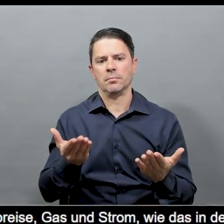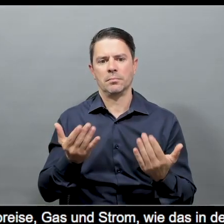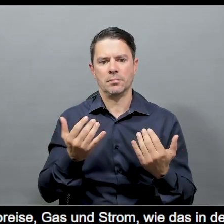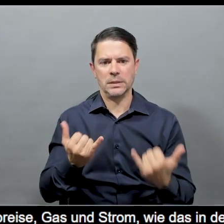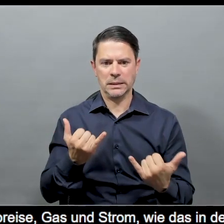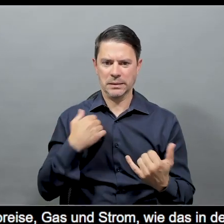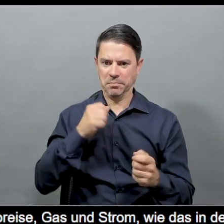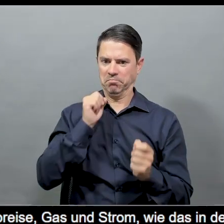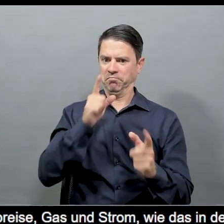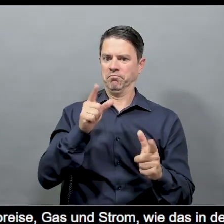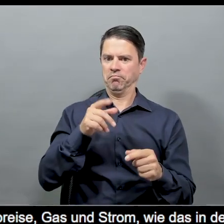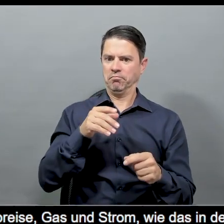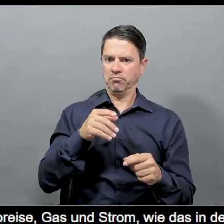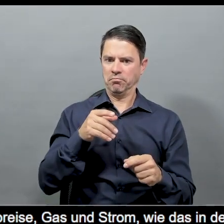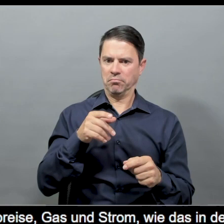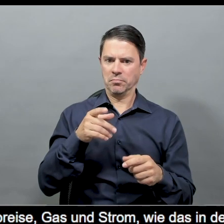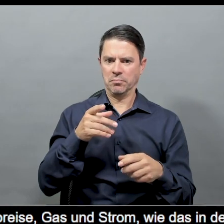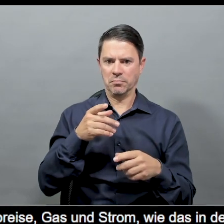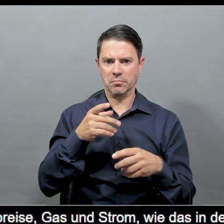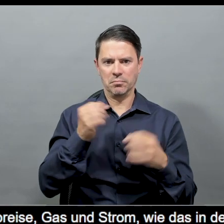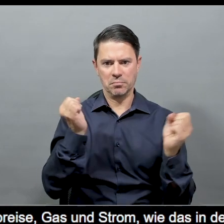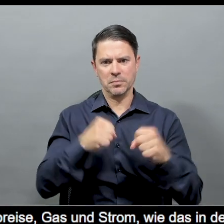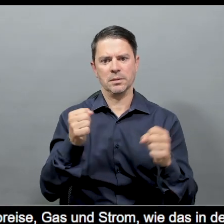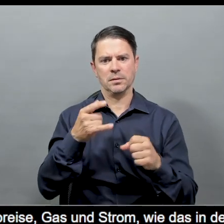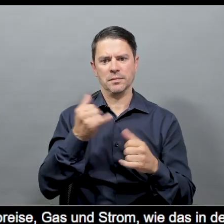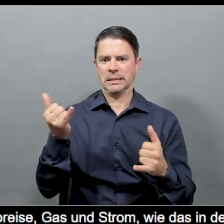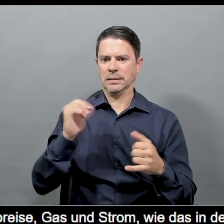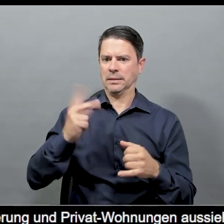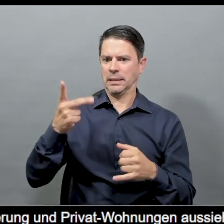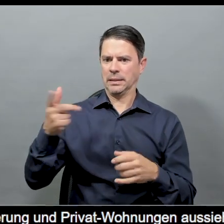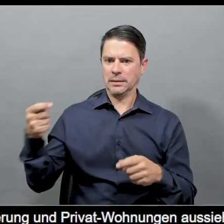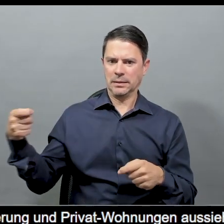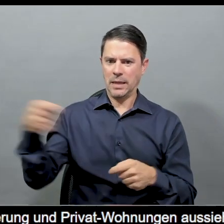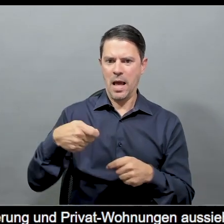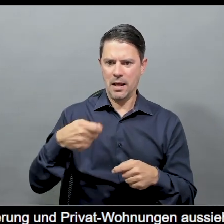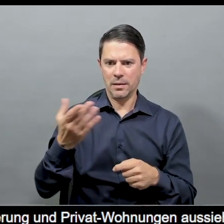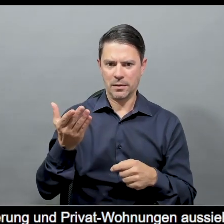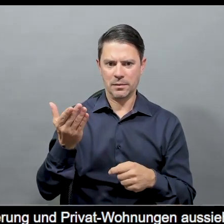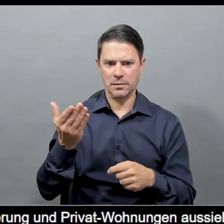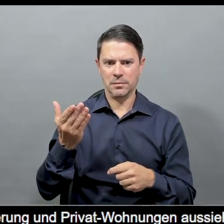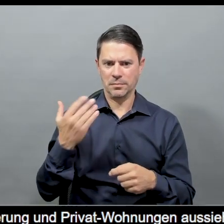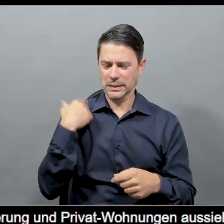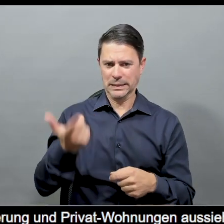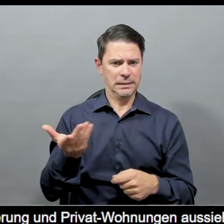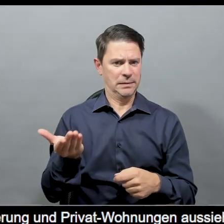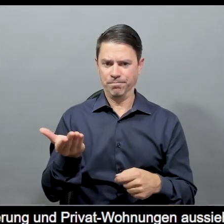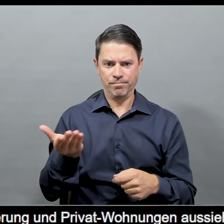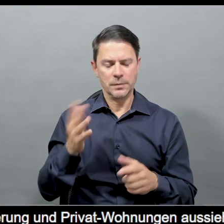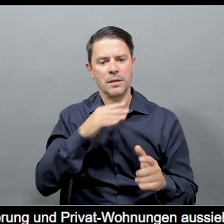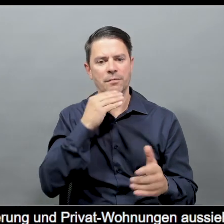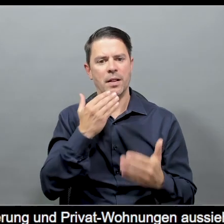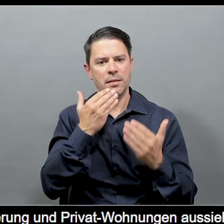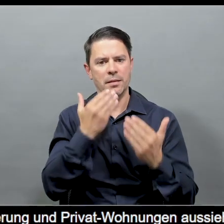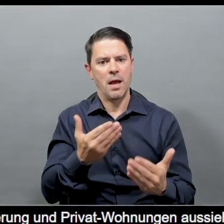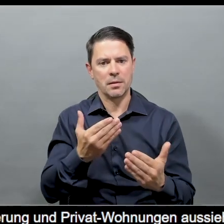zahlen soll. Das bin ich eigentlich nicht gewohnt in meiner bisherigen politischen Arbeit und ich finde es echt spannend, wie das ausgehen wird.